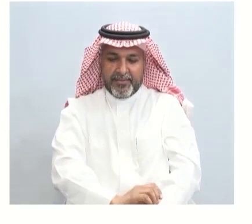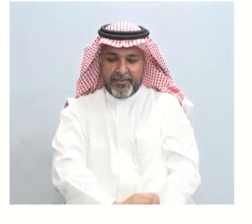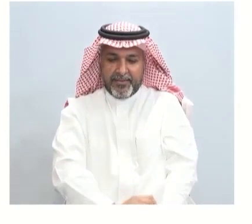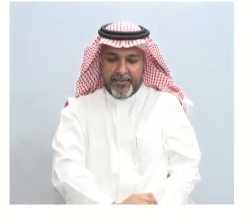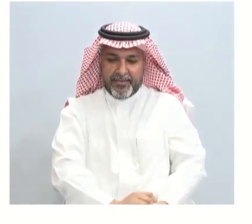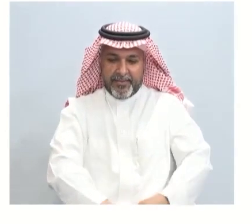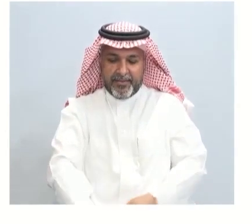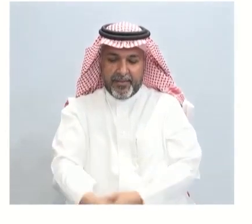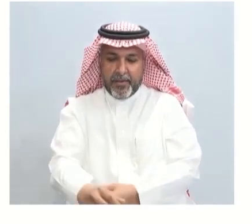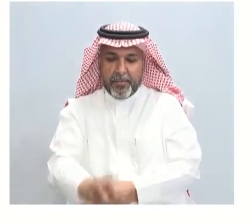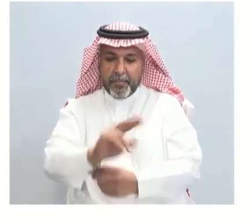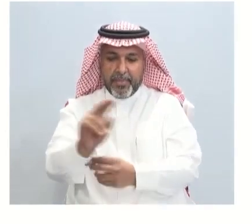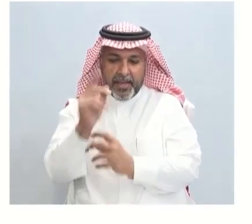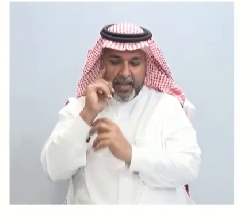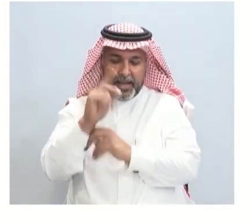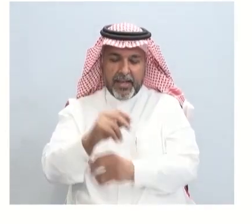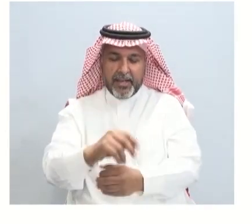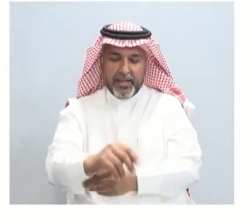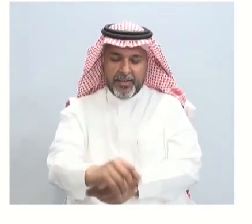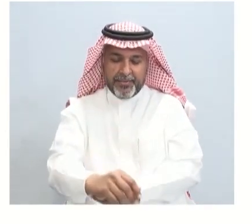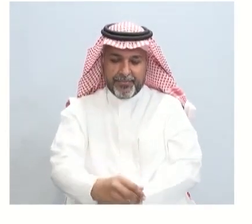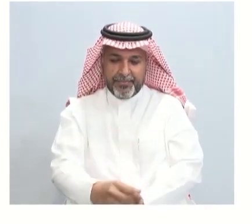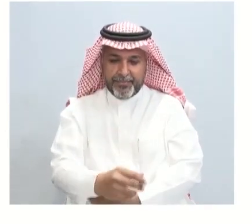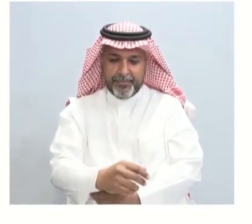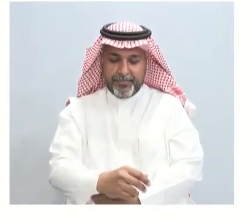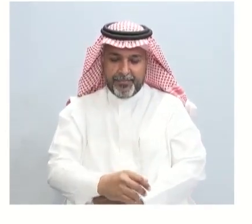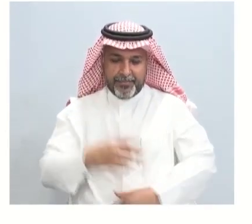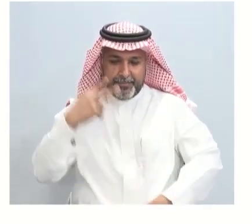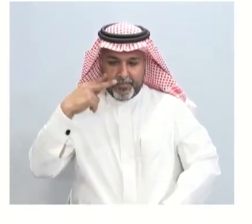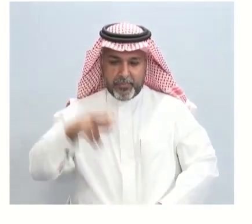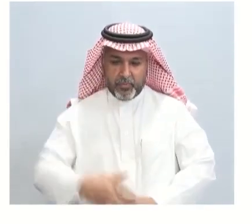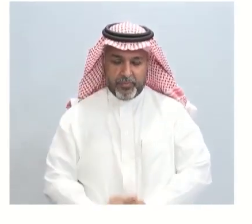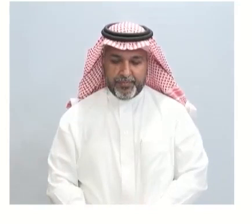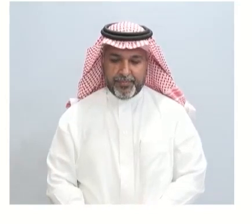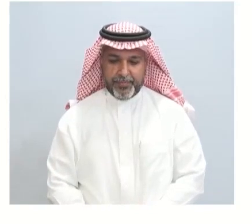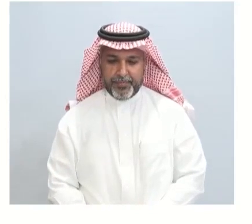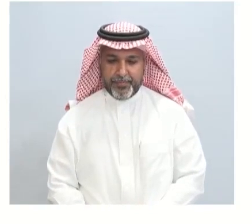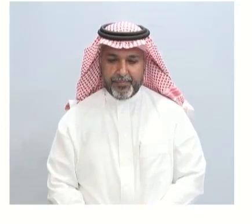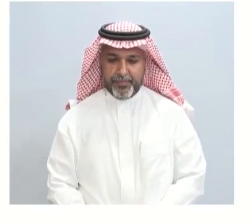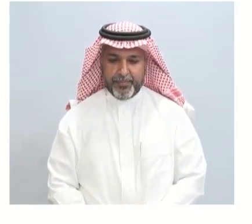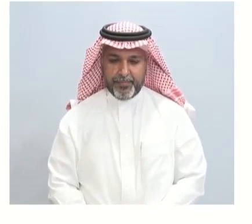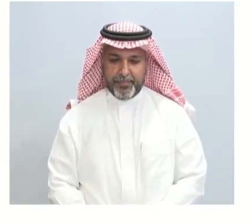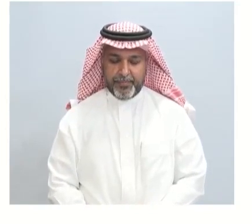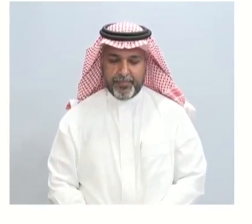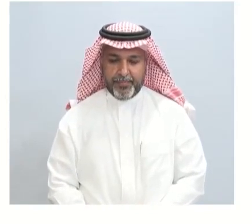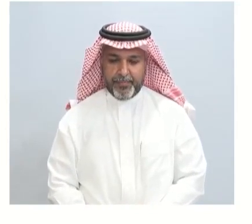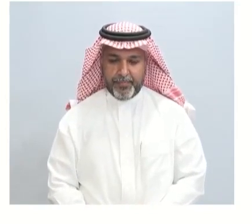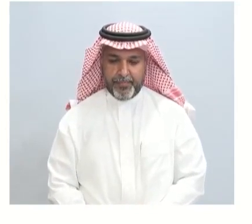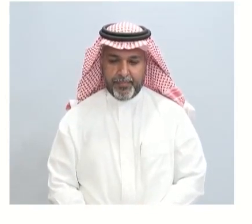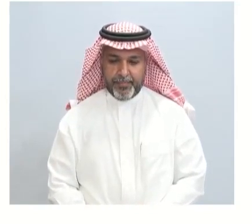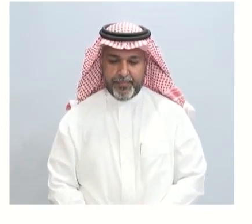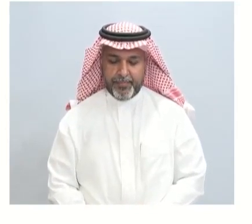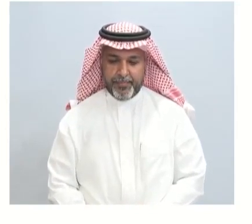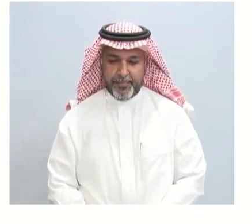في ساين مثلا يتا بهذا الشكل نلاحظ ان طالما ان طول الدوره 72 فاحنا